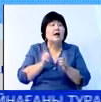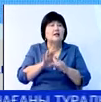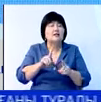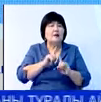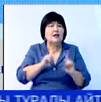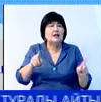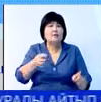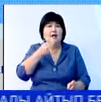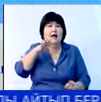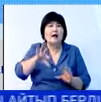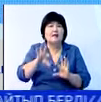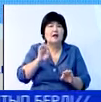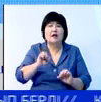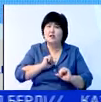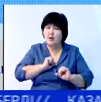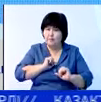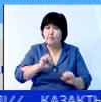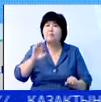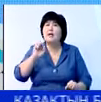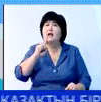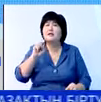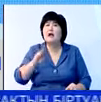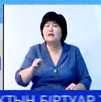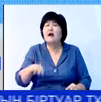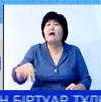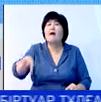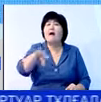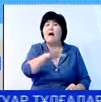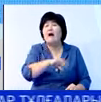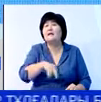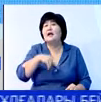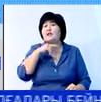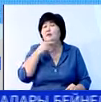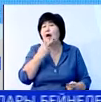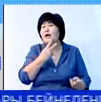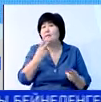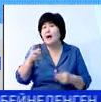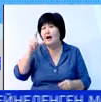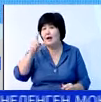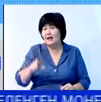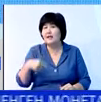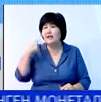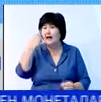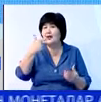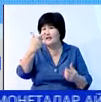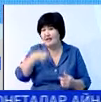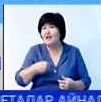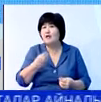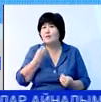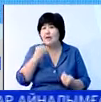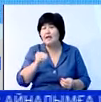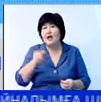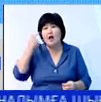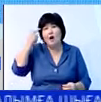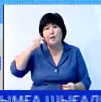талғампаз, бекзаттықты, айналасына байыппен қарайтын кісілік келбетті,